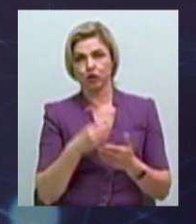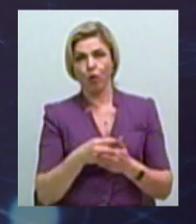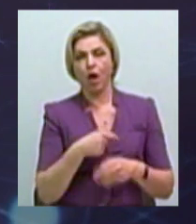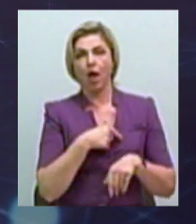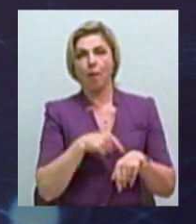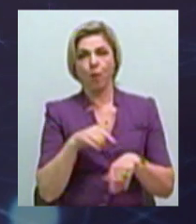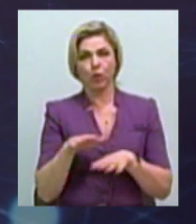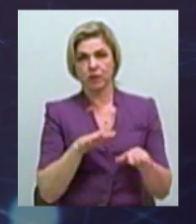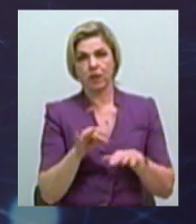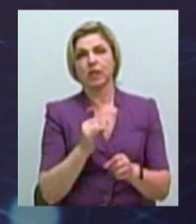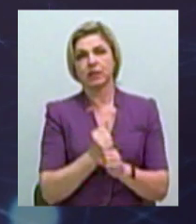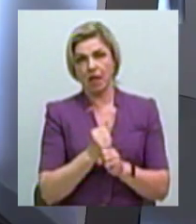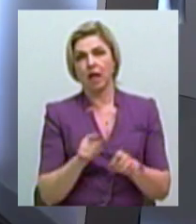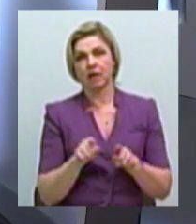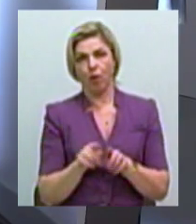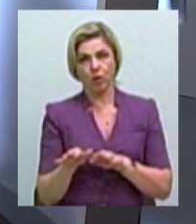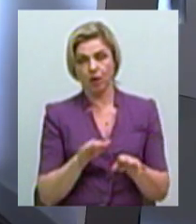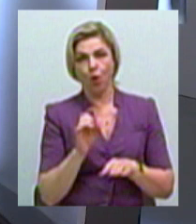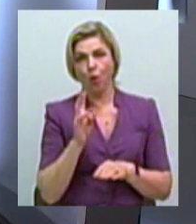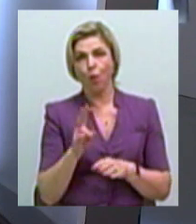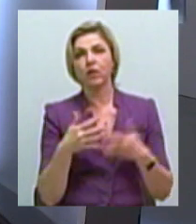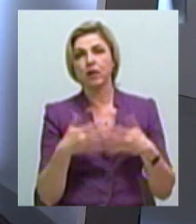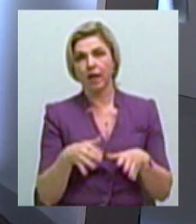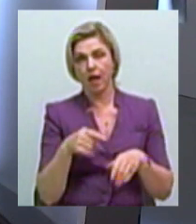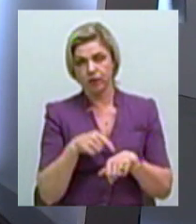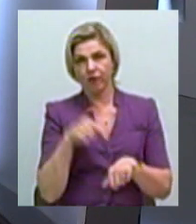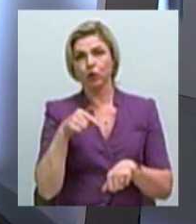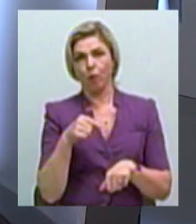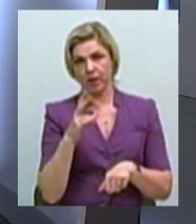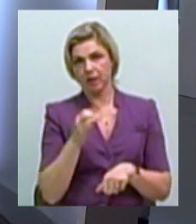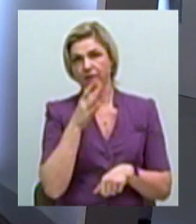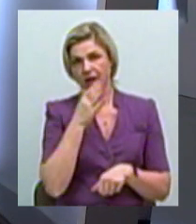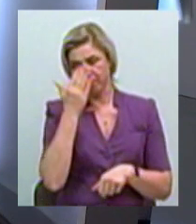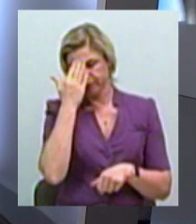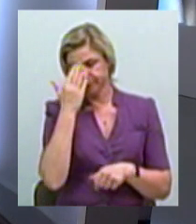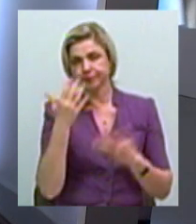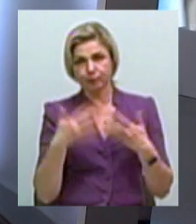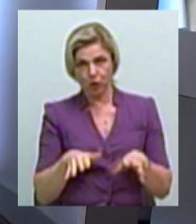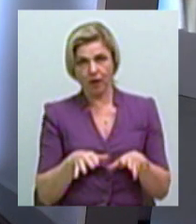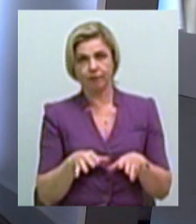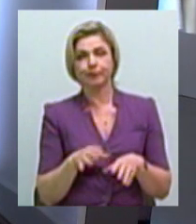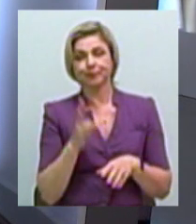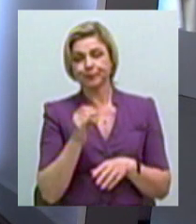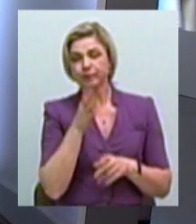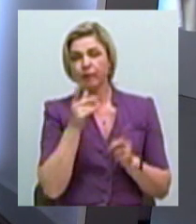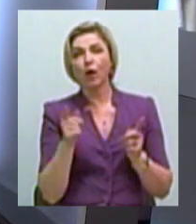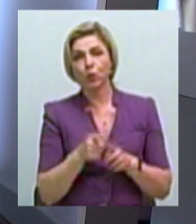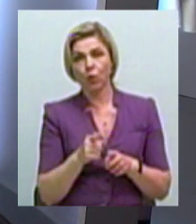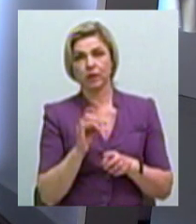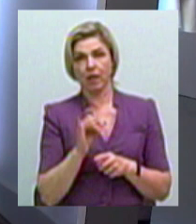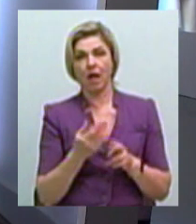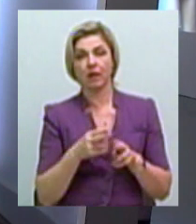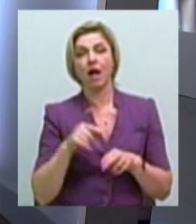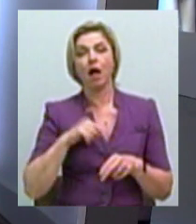вчинив відповідні дії. Можна сказати, що він втратив свідомість на який час, так? На якийсь час, відповідно, так. Певне явище, воно характеризується